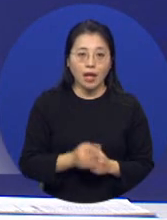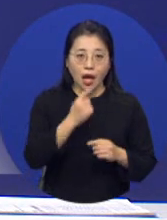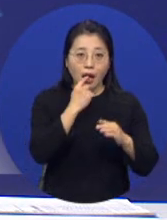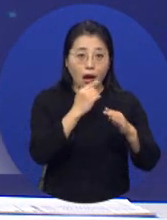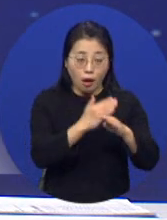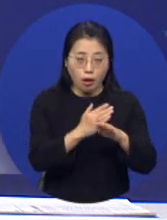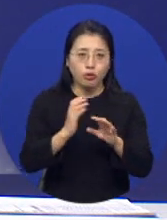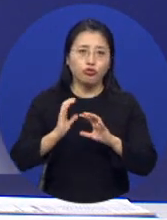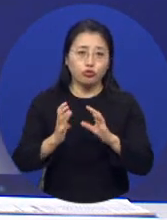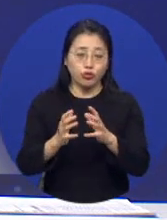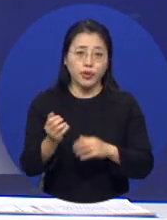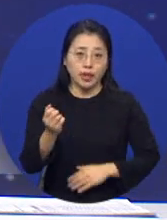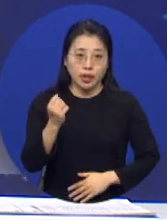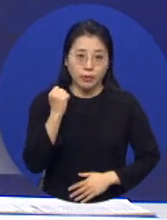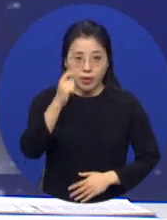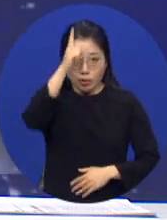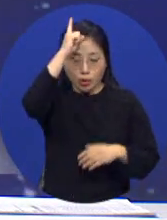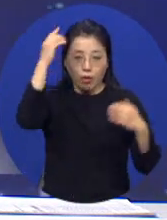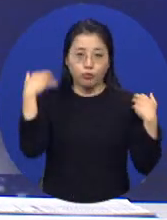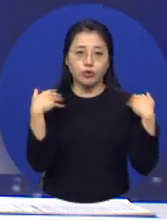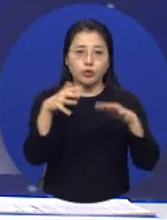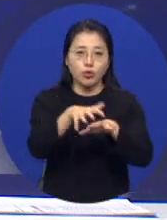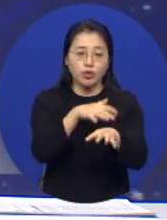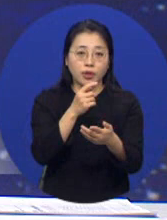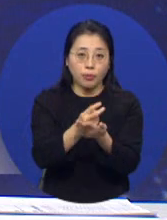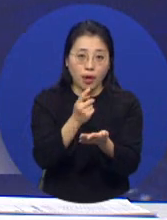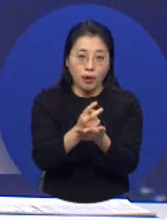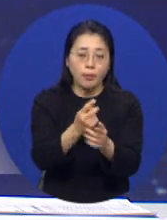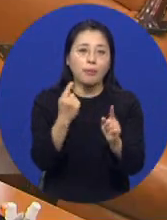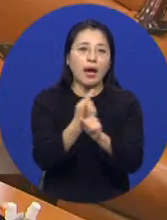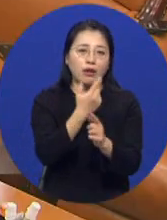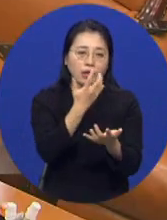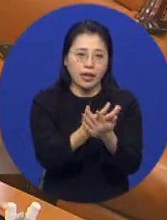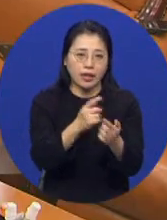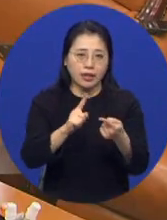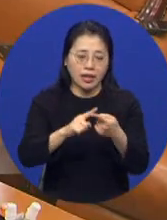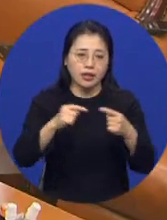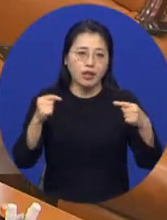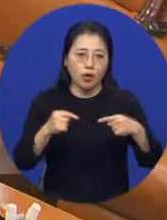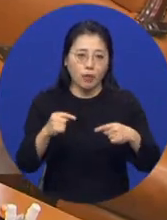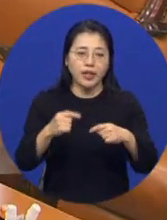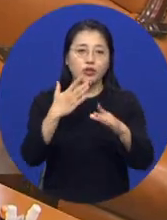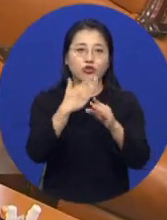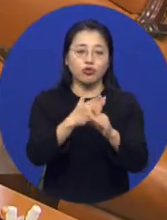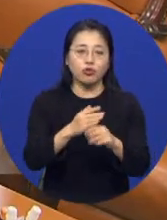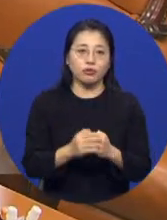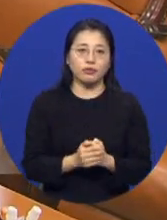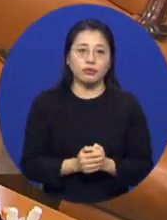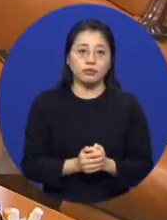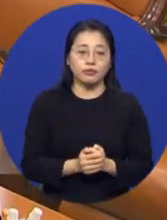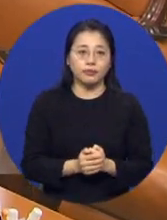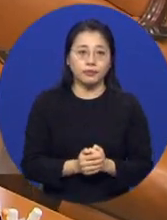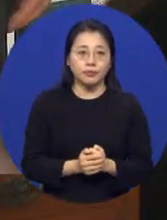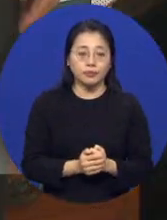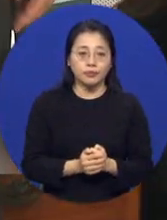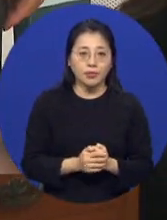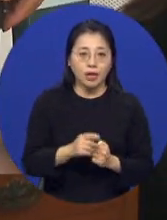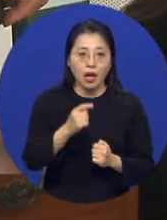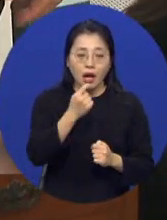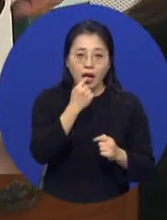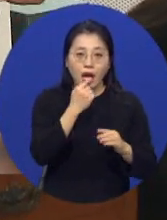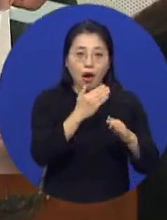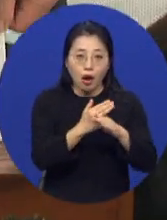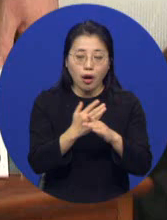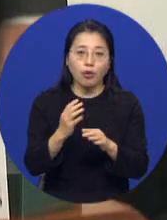여야가 정부 조직법 개정안 협의회에 들어가는 가운데 제주에 어떤 영향을 미칠지 관심이 쏠리고 있습니다 국민의 힘과